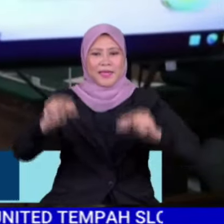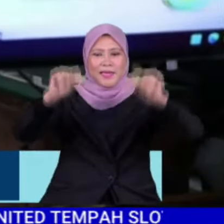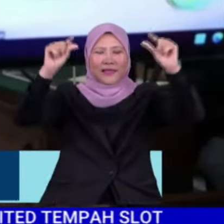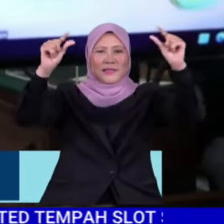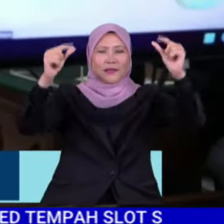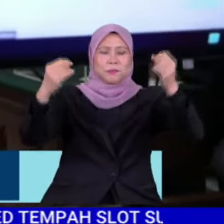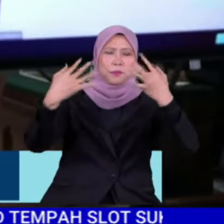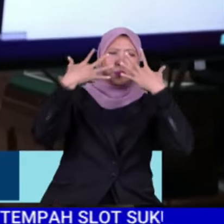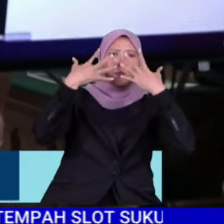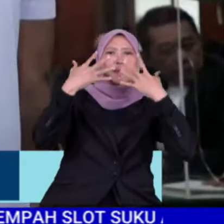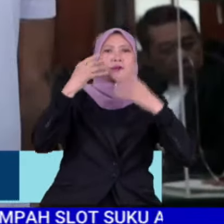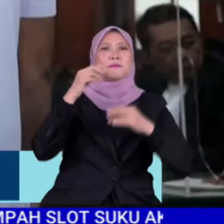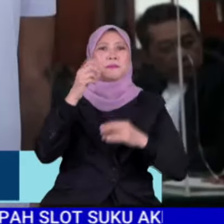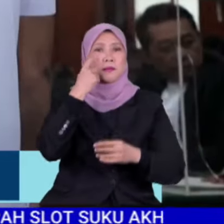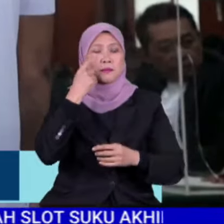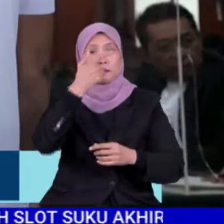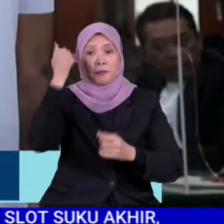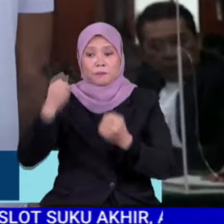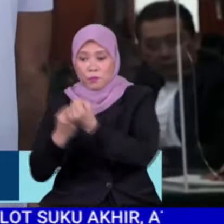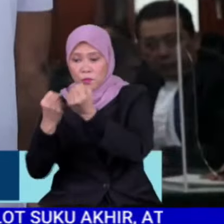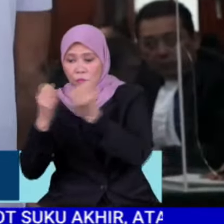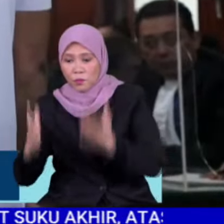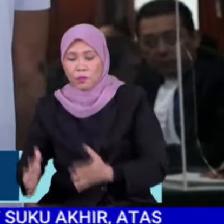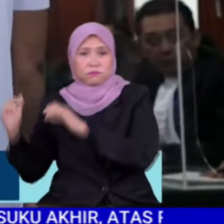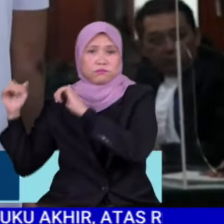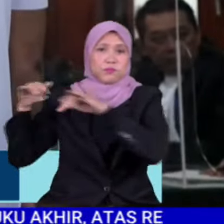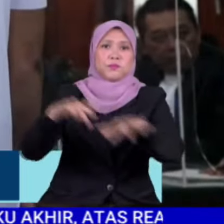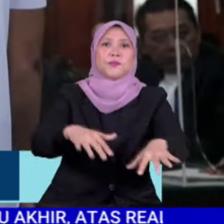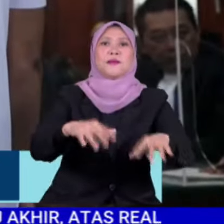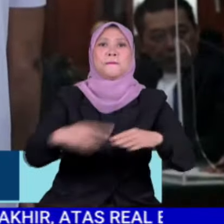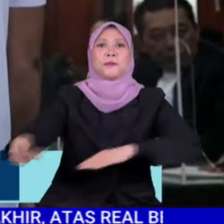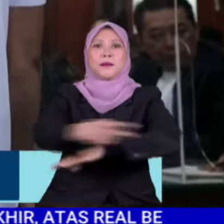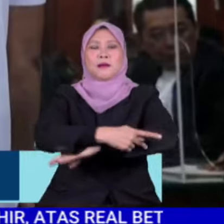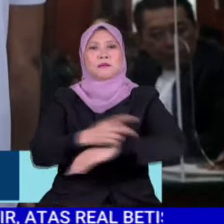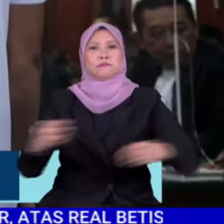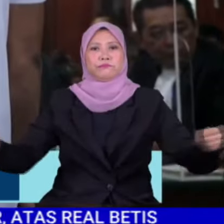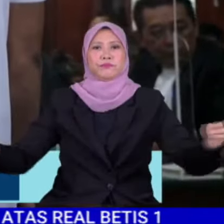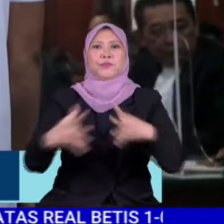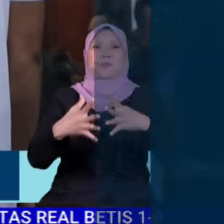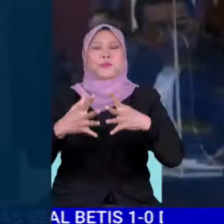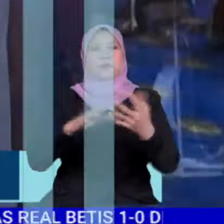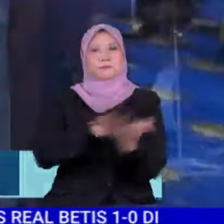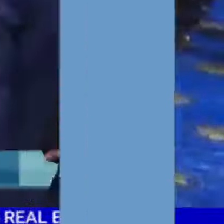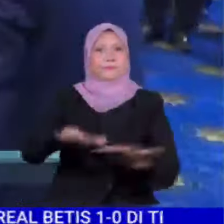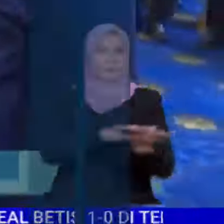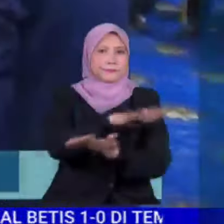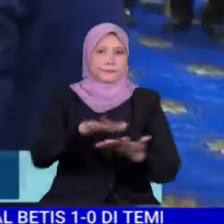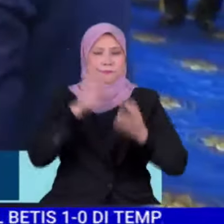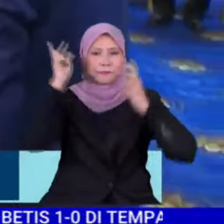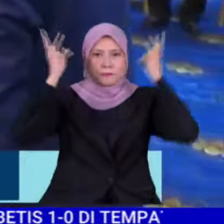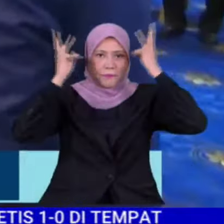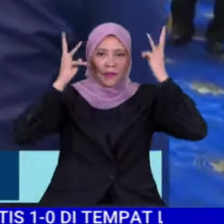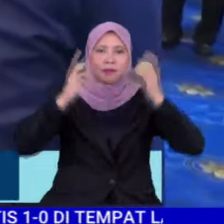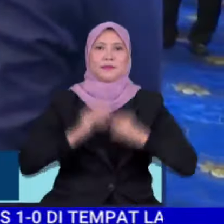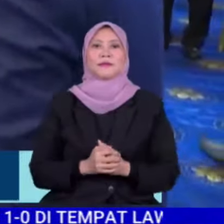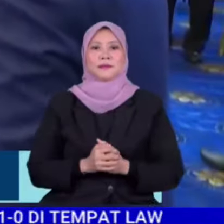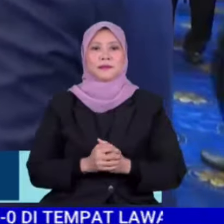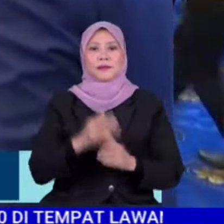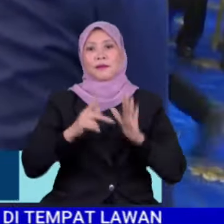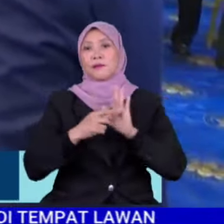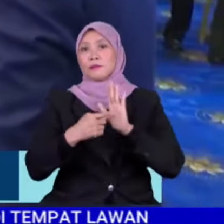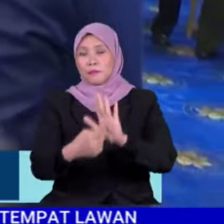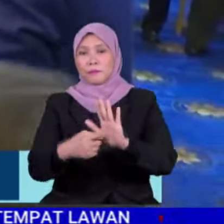mata selepas penyokong menceroboh masuk padang sekaligus mencetuskan suasana panik. Koleksi barang